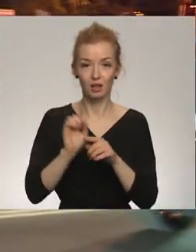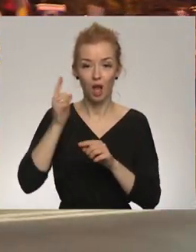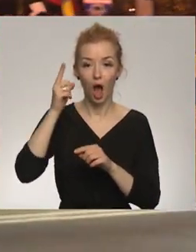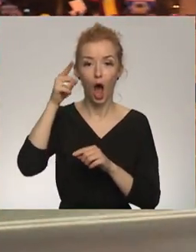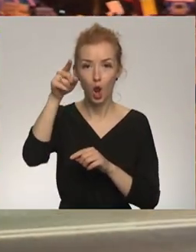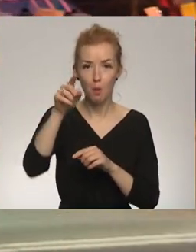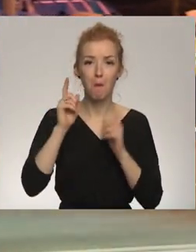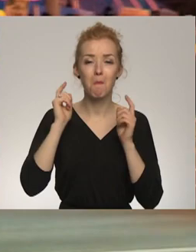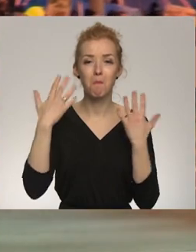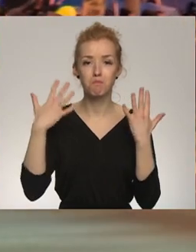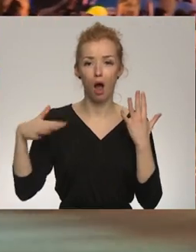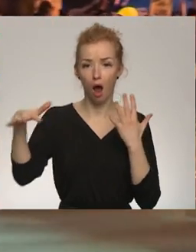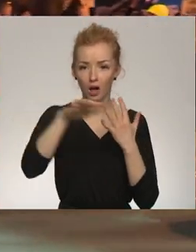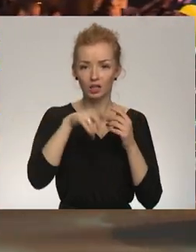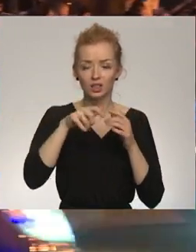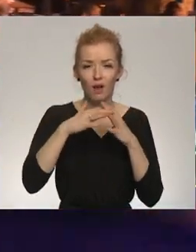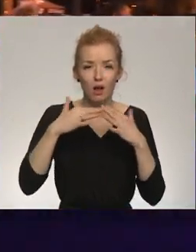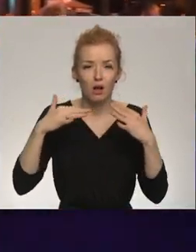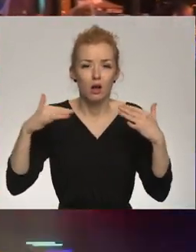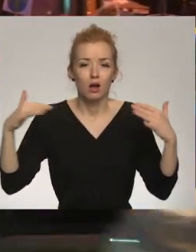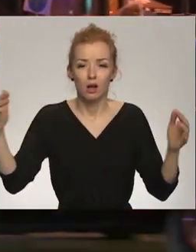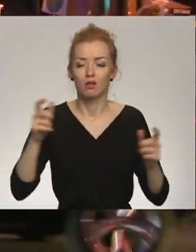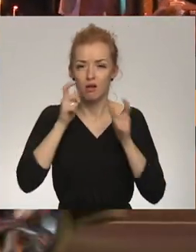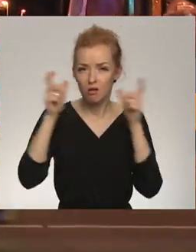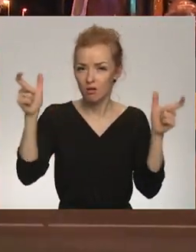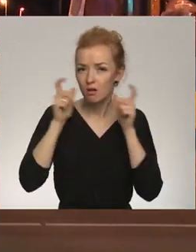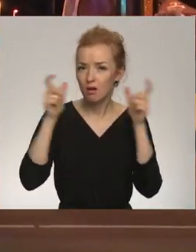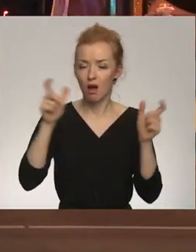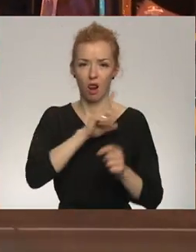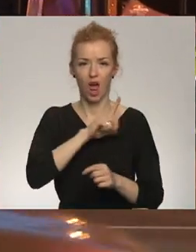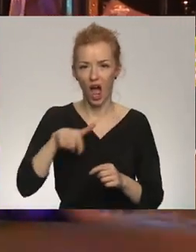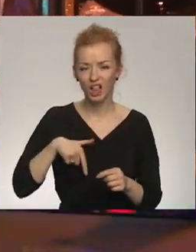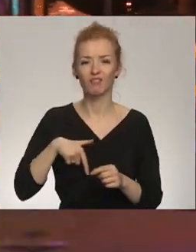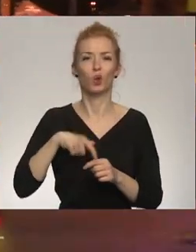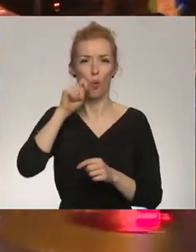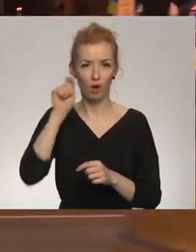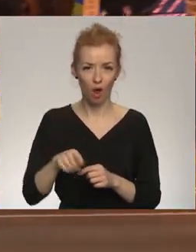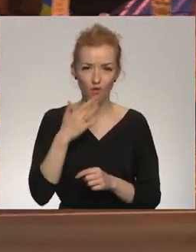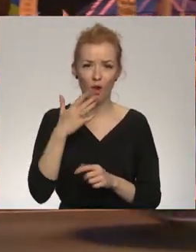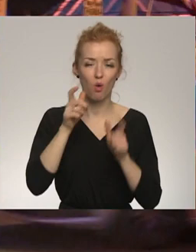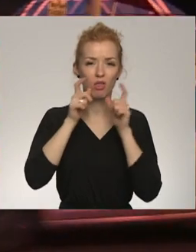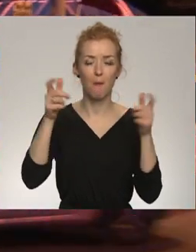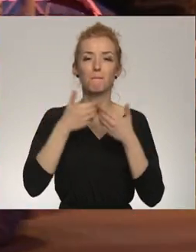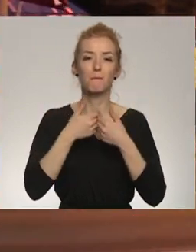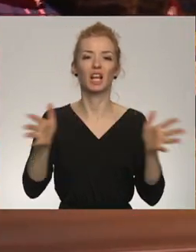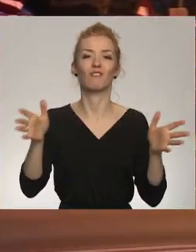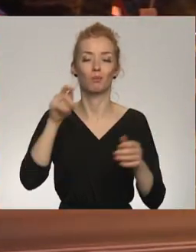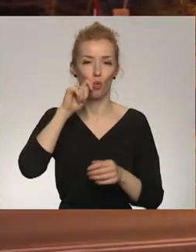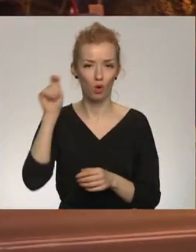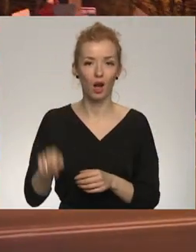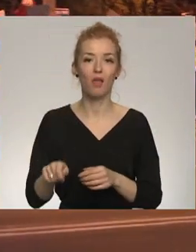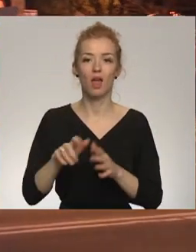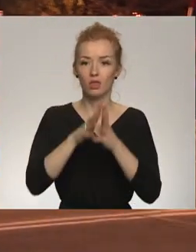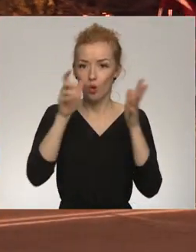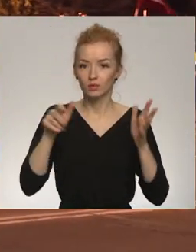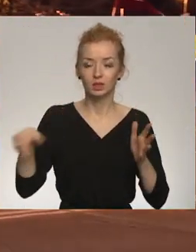parka dziļumā cilvēku ir ārkārtīgi daudz. Viņi skandina saukļus, gan latviski, gan arī ukraiņu valodā. Brīvību Ukrainai daudziem sanākušajiem